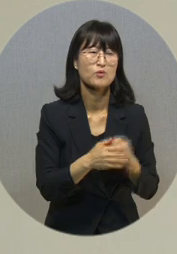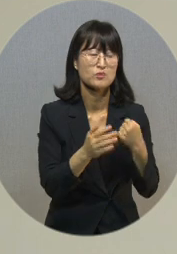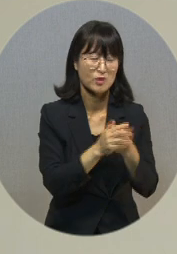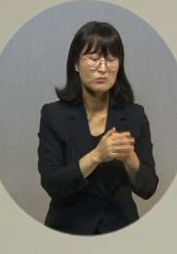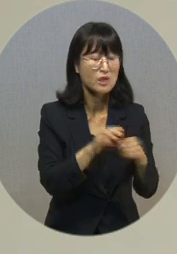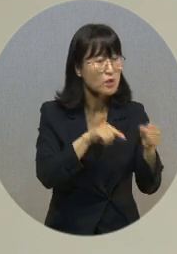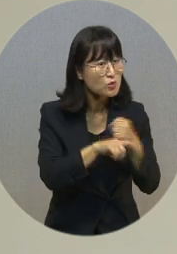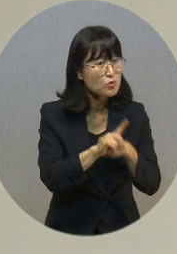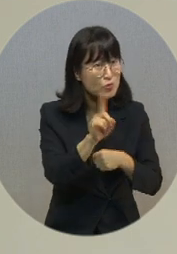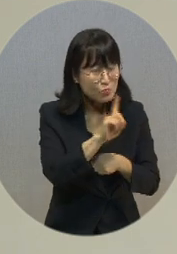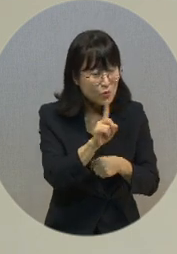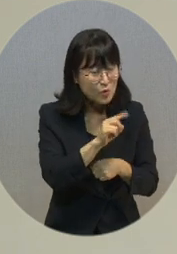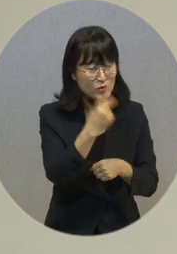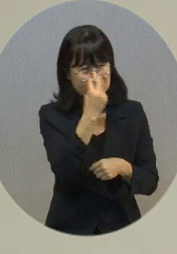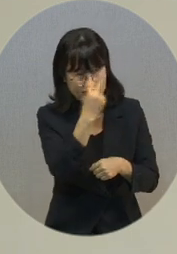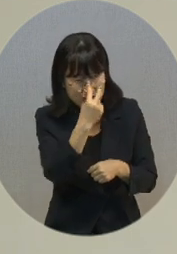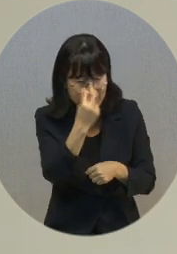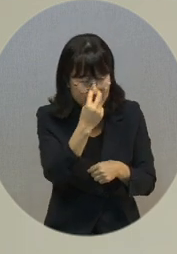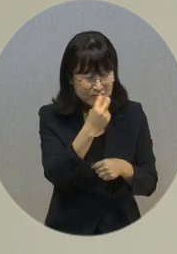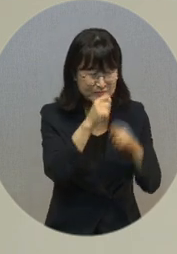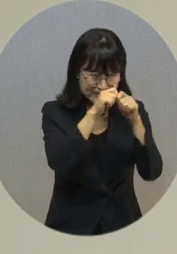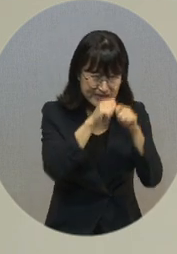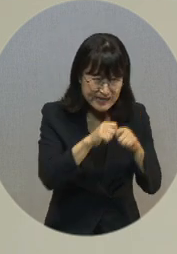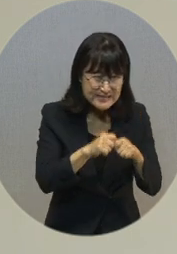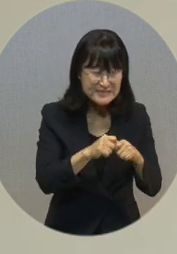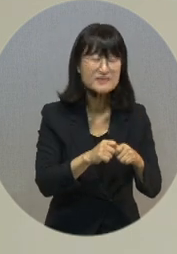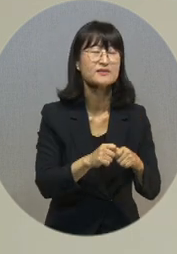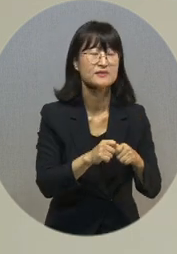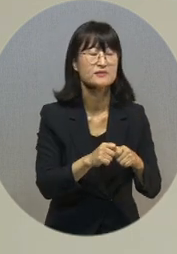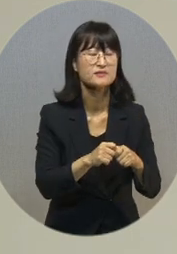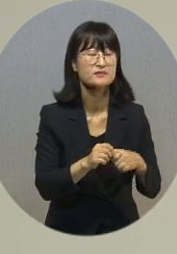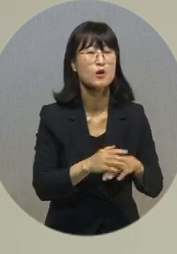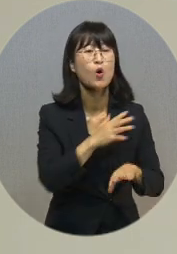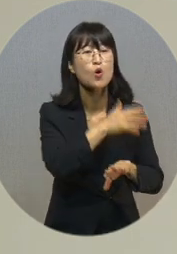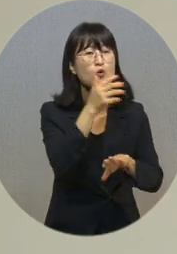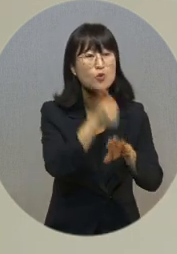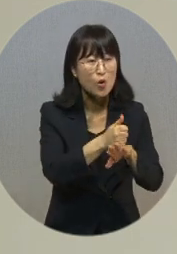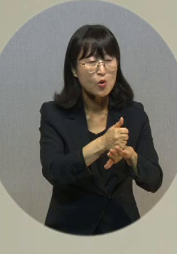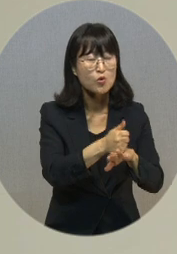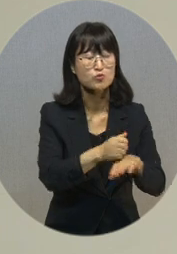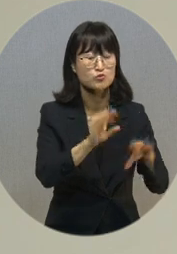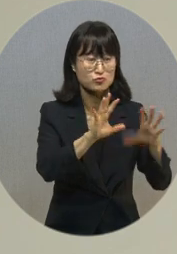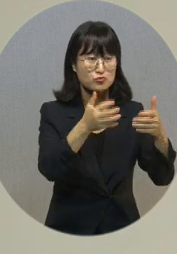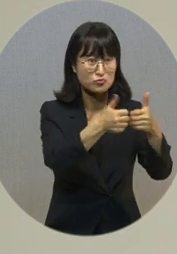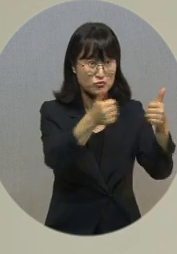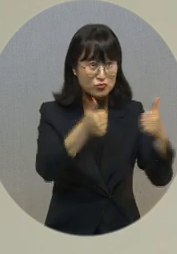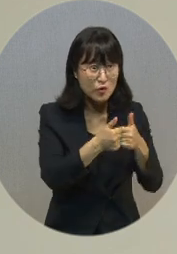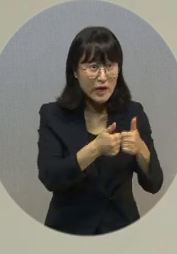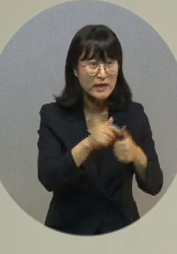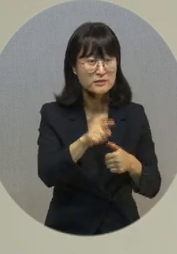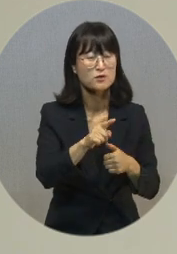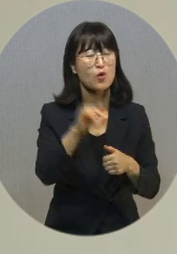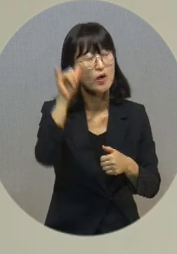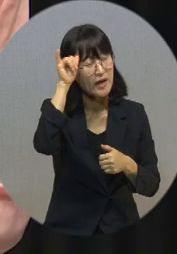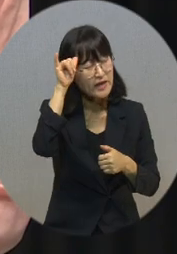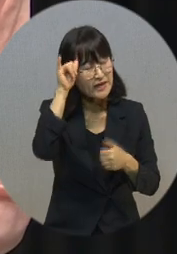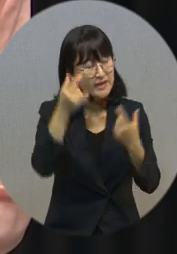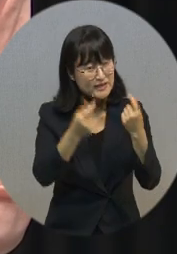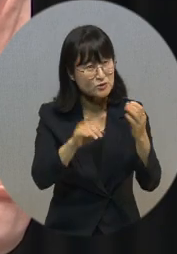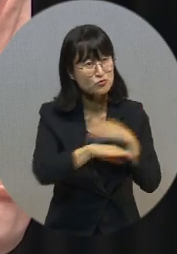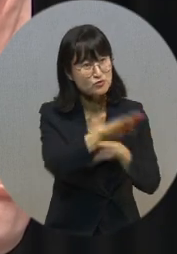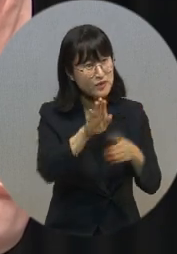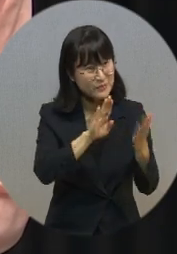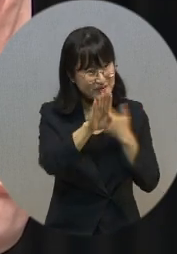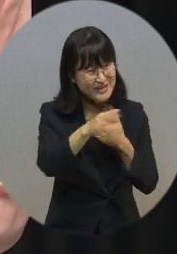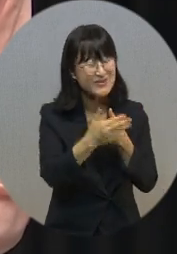봐주시면, 네. 그 이제 의원님이 생각하시는 그 국회 AI와 우리의 미래에서도 큰 도움이 될 것 같아요. 네. 네. 대표님,